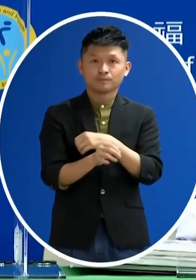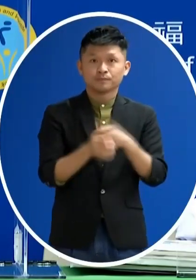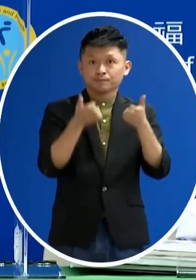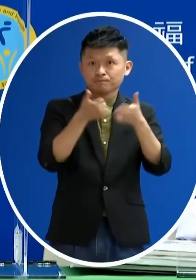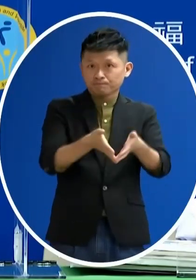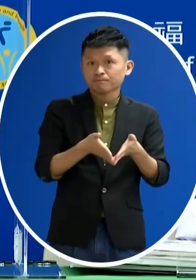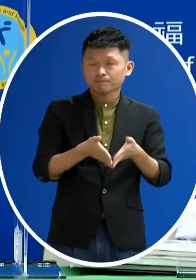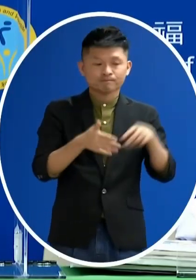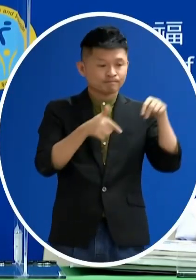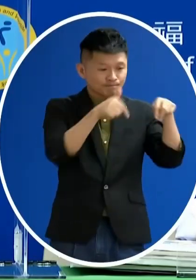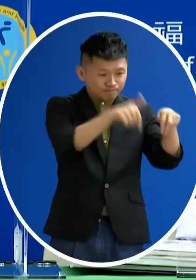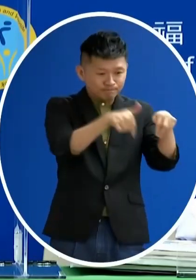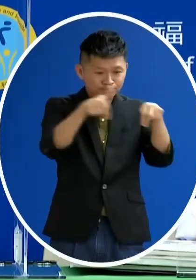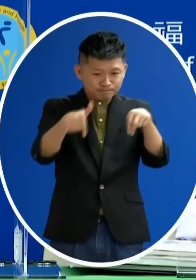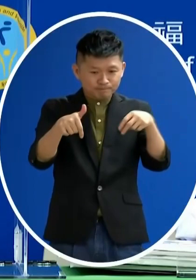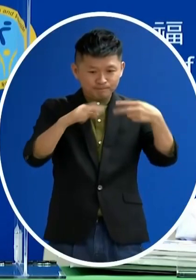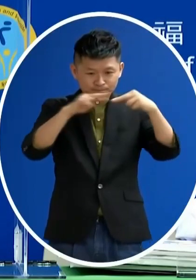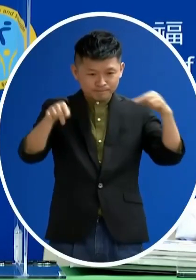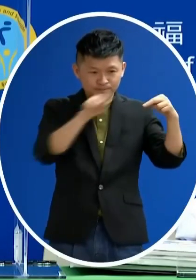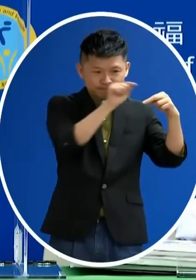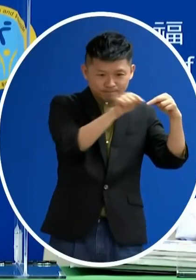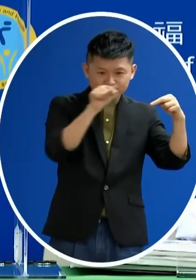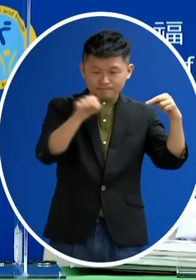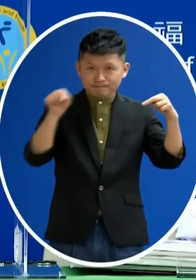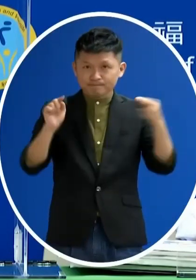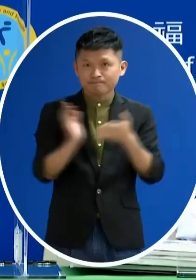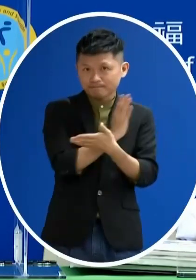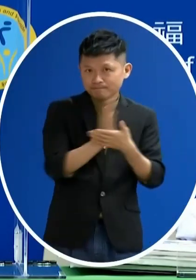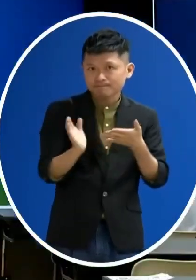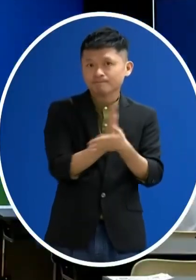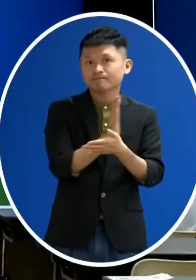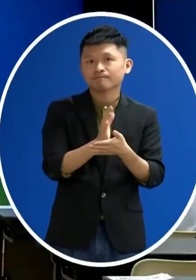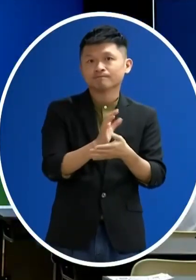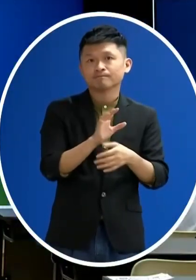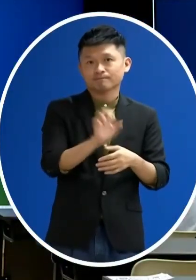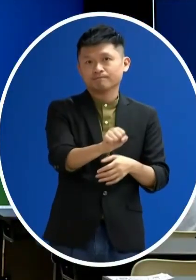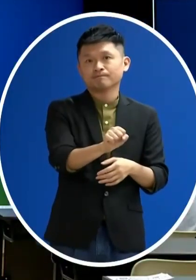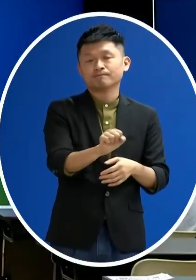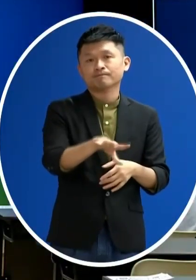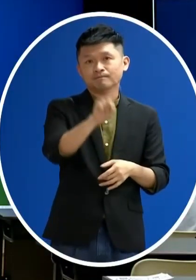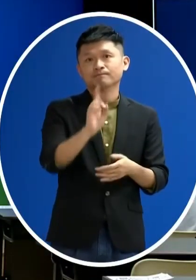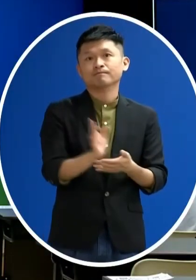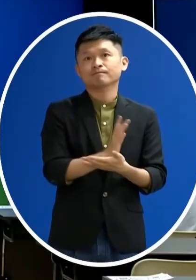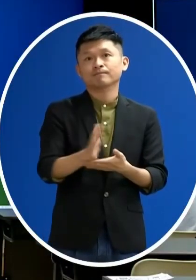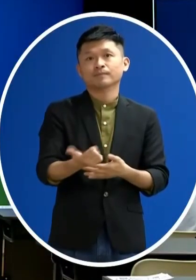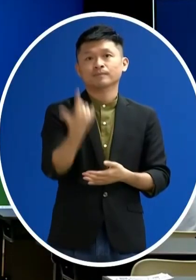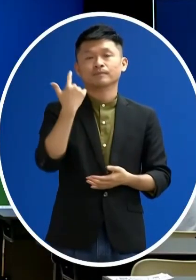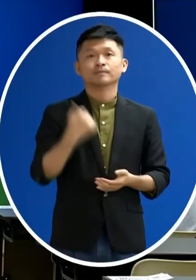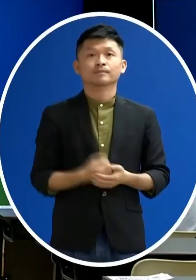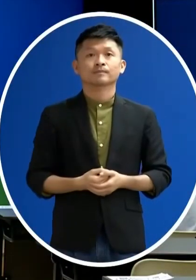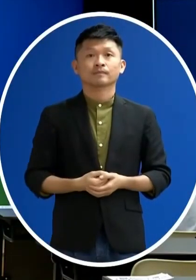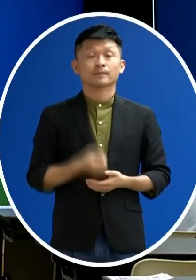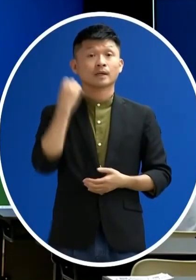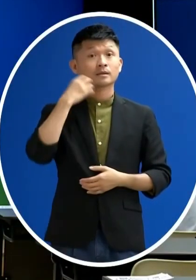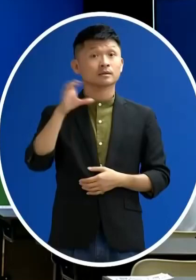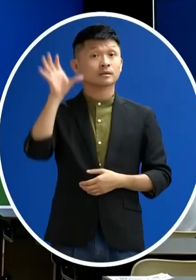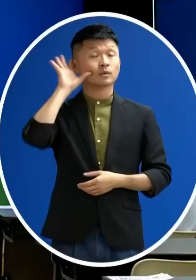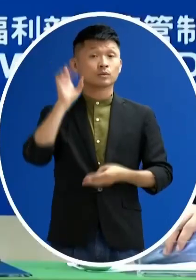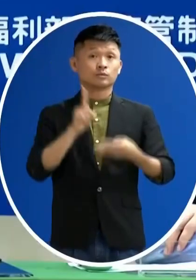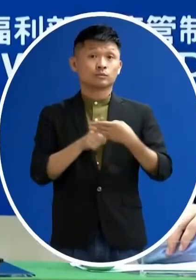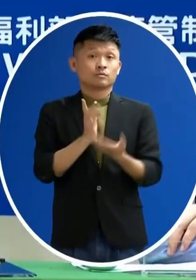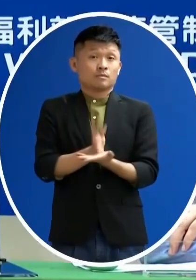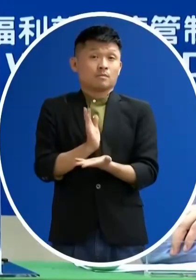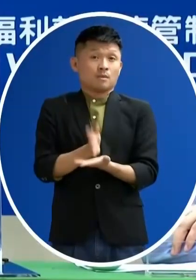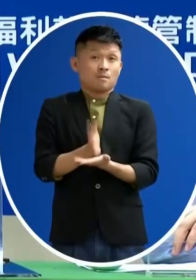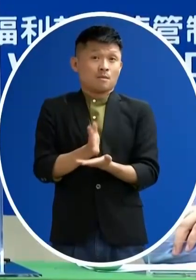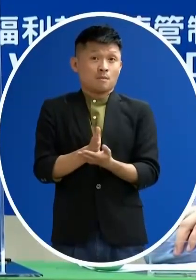的特定位点的定序方式去认定的。 好，那至于在新闻主播，我们常没有